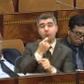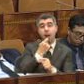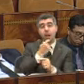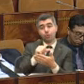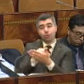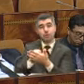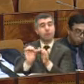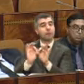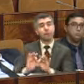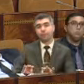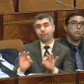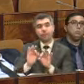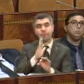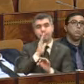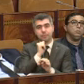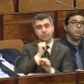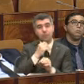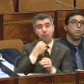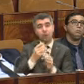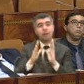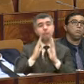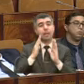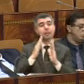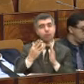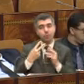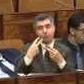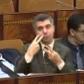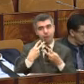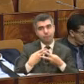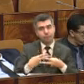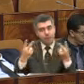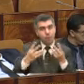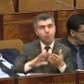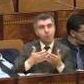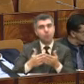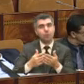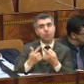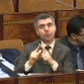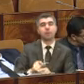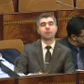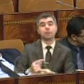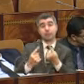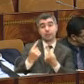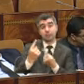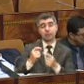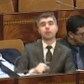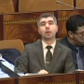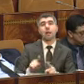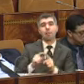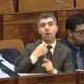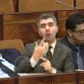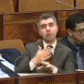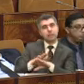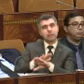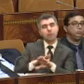وهادشي كتعرفوه، راه المواقع الإلكترونية كتقيل دوزهم وكتشوفوهم، وبدا السي العرج مع كامل الأسف ما كمل شيء، ولكن الله يخليك